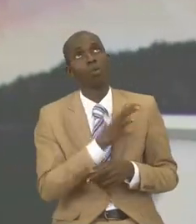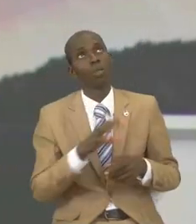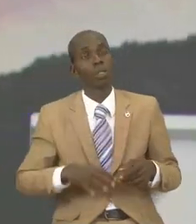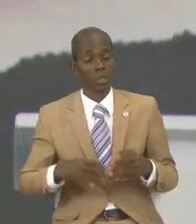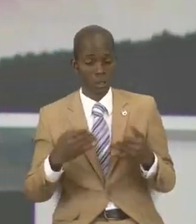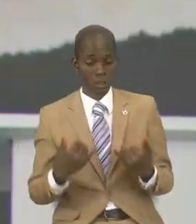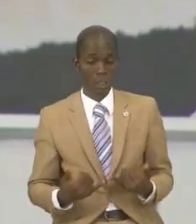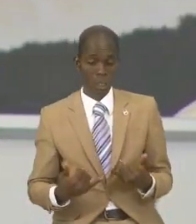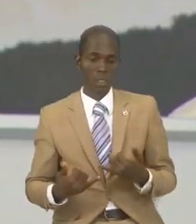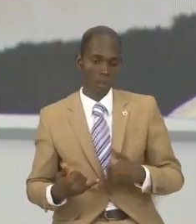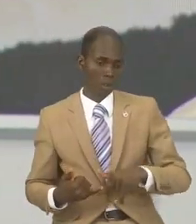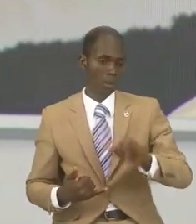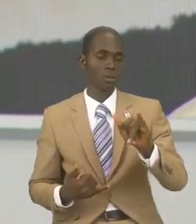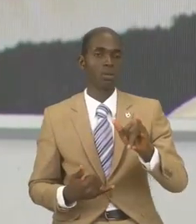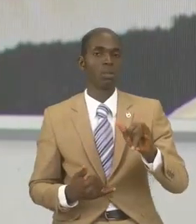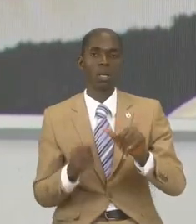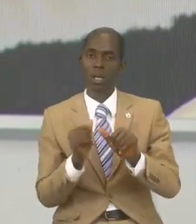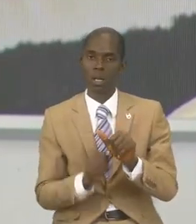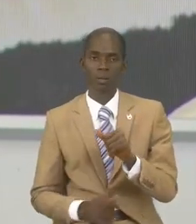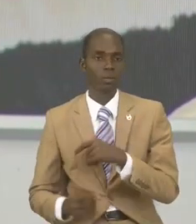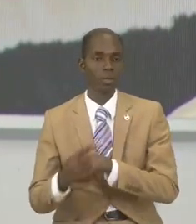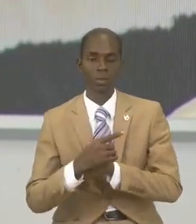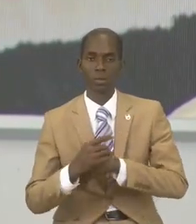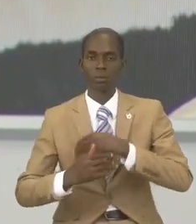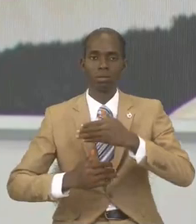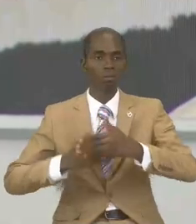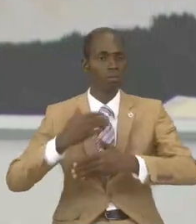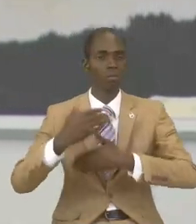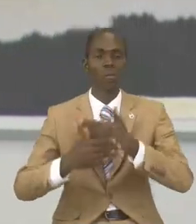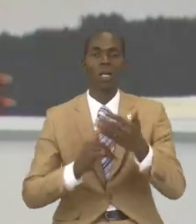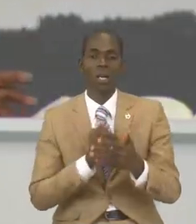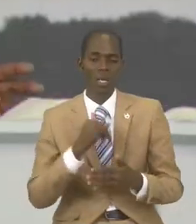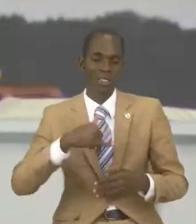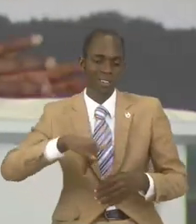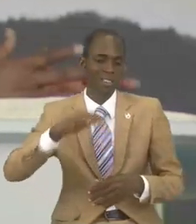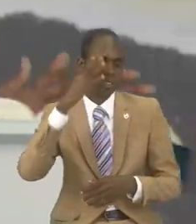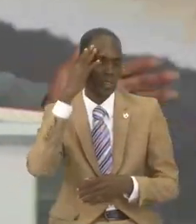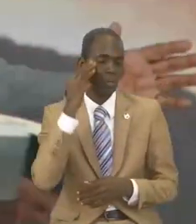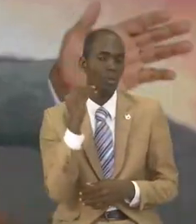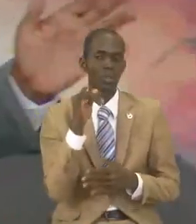jusqu'à présent, chaque jour, j'expérimente cela.